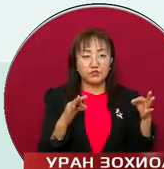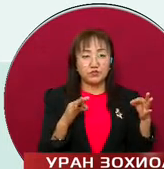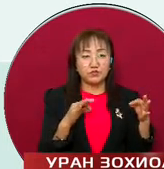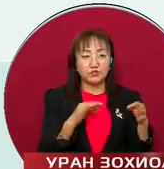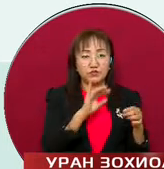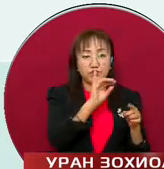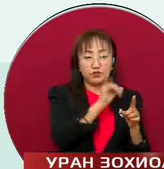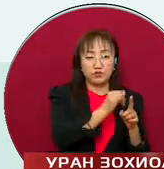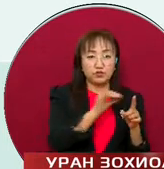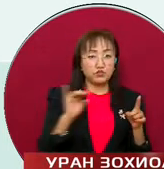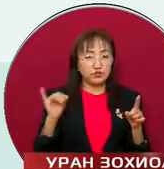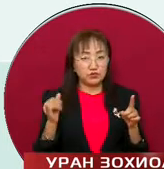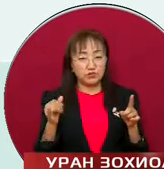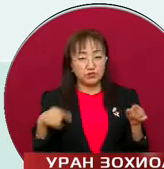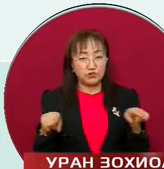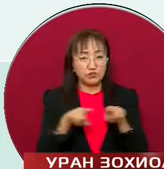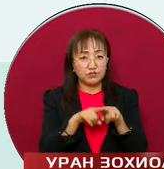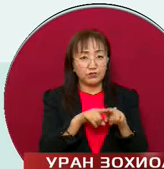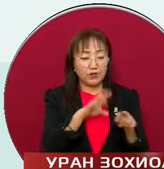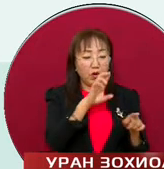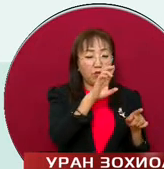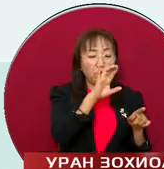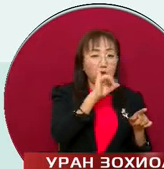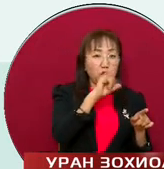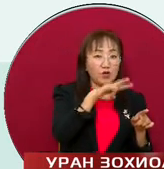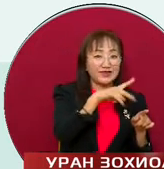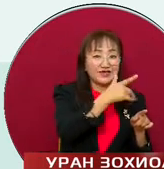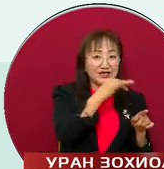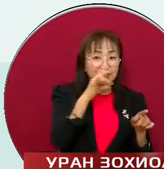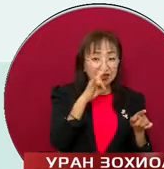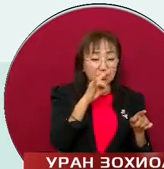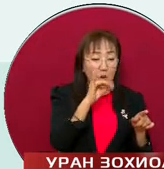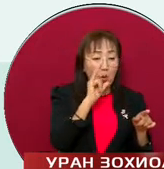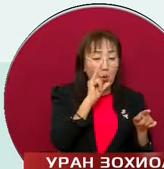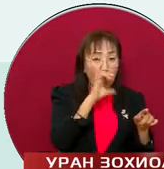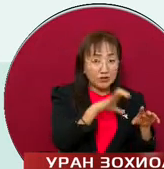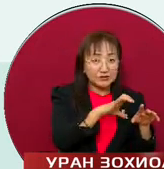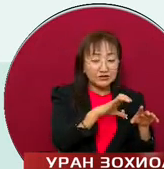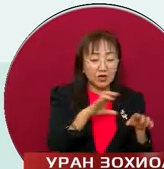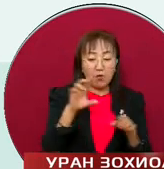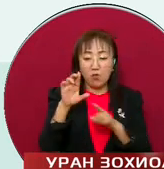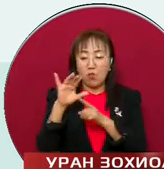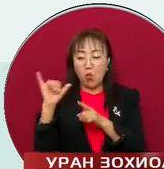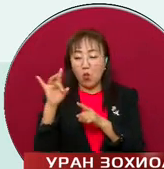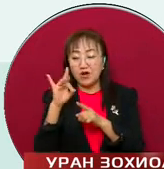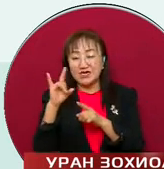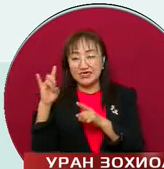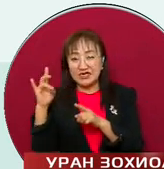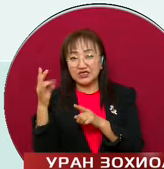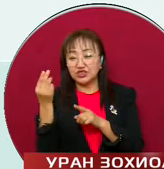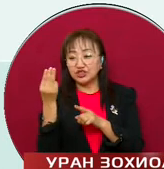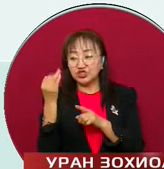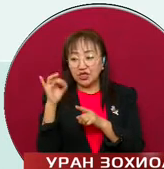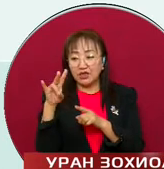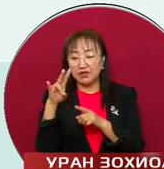Юуг юутай адилтгсан бэ? Булгийн усыг буурын шилний бох шүүрэн гарахтаа адилтгсан.